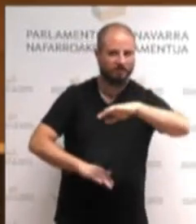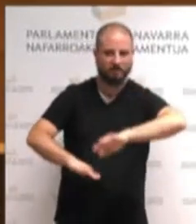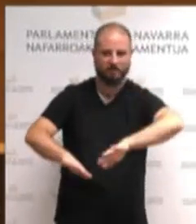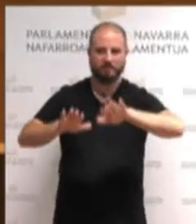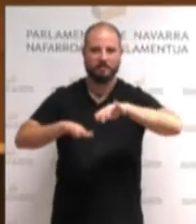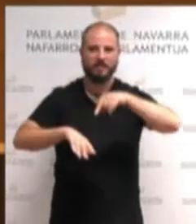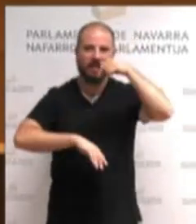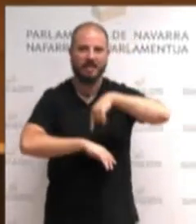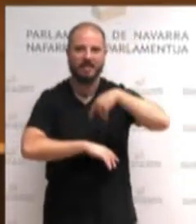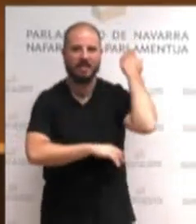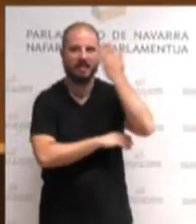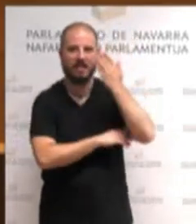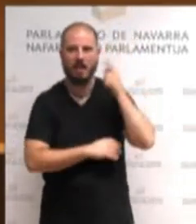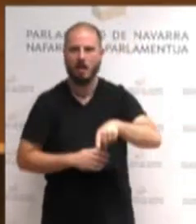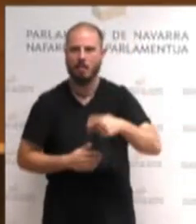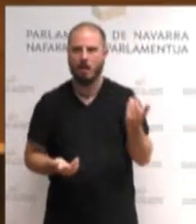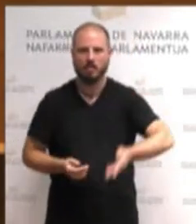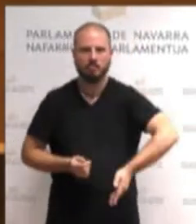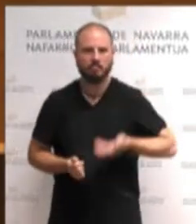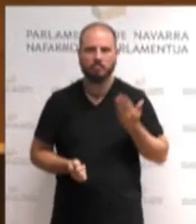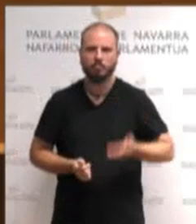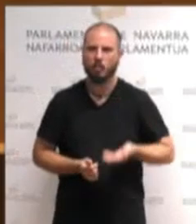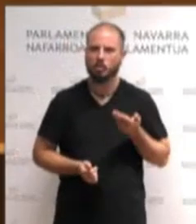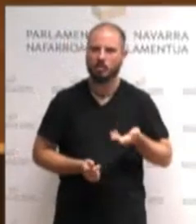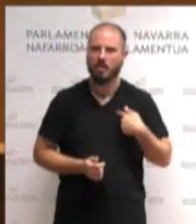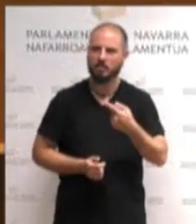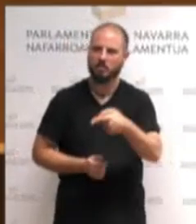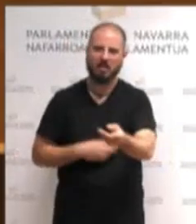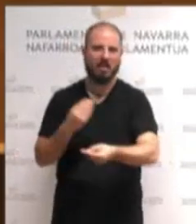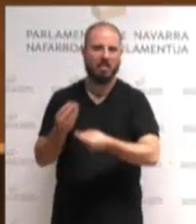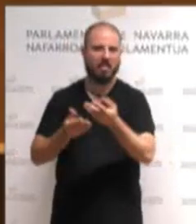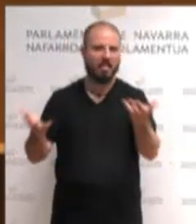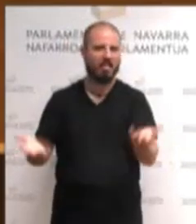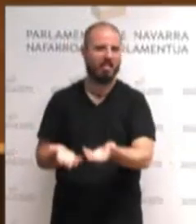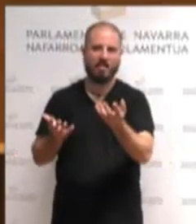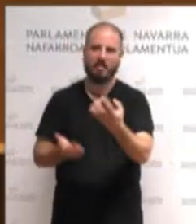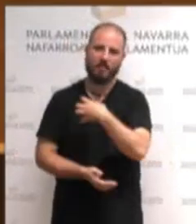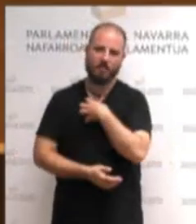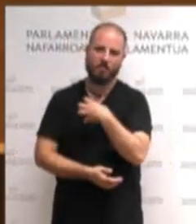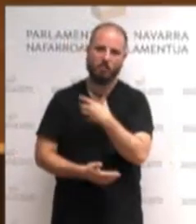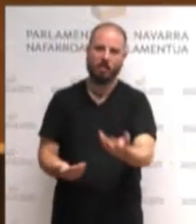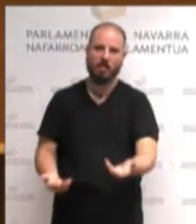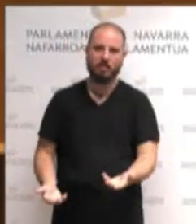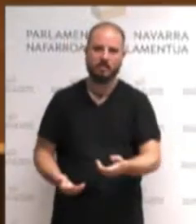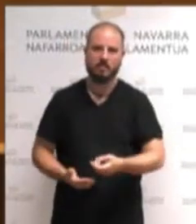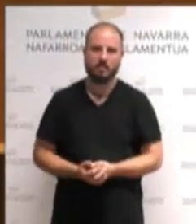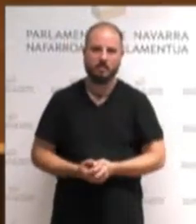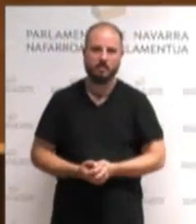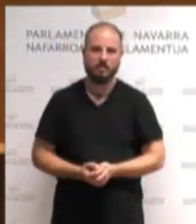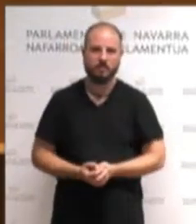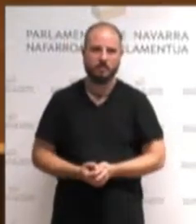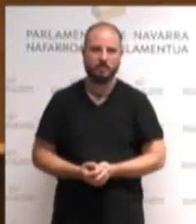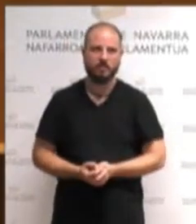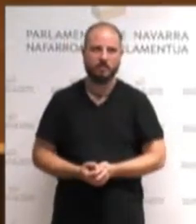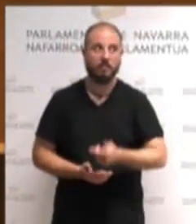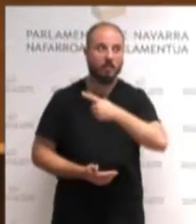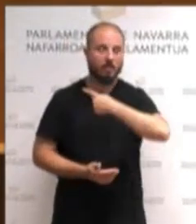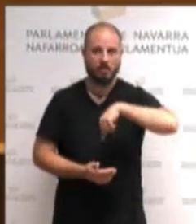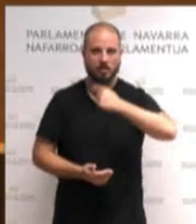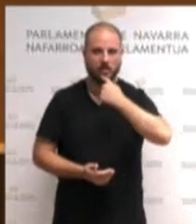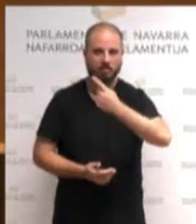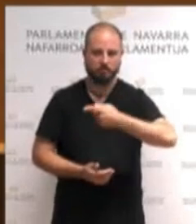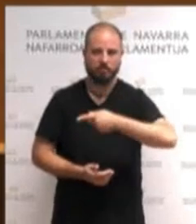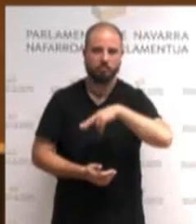harinkeriaz jokatzeko. Eta kezka biziz esaten dizuegu hau